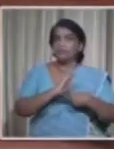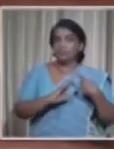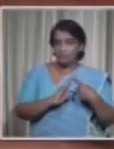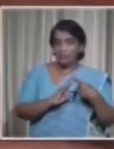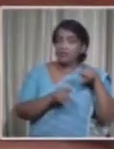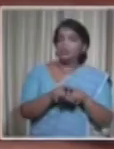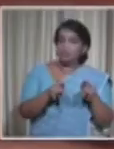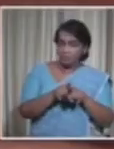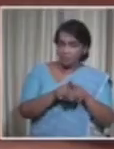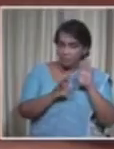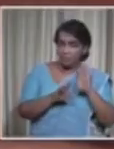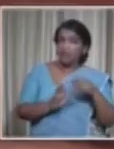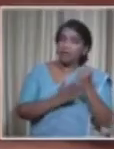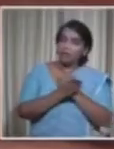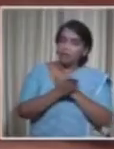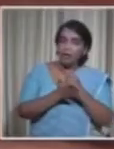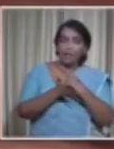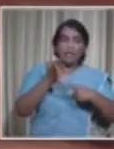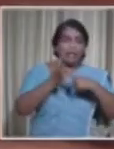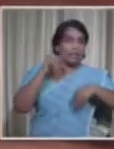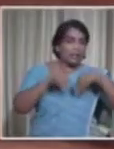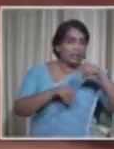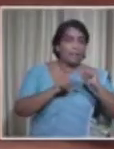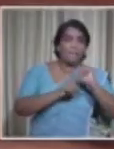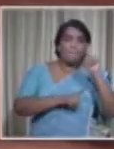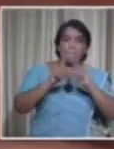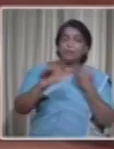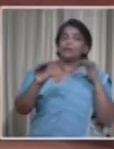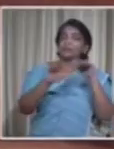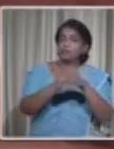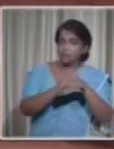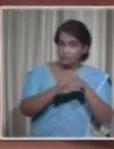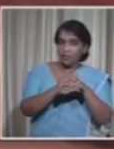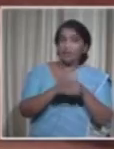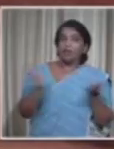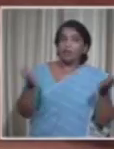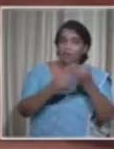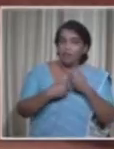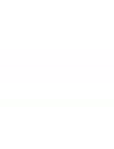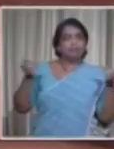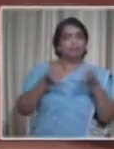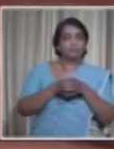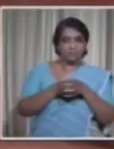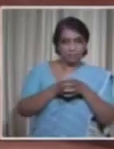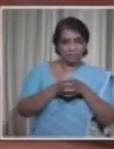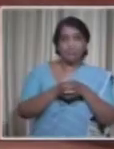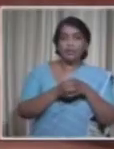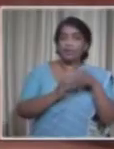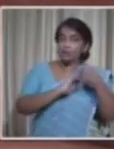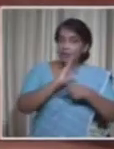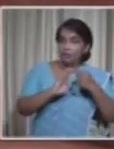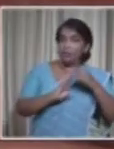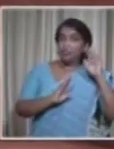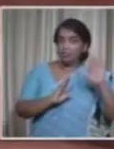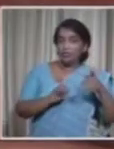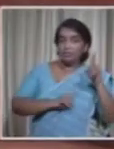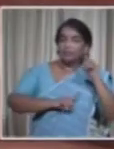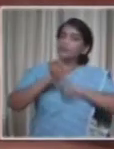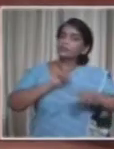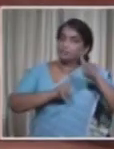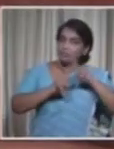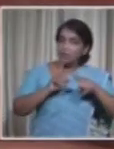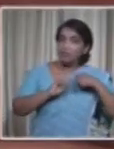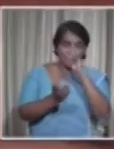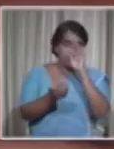ඒ තත්ත්වයේ තුල සියලු දේශපාලන පක්ෂ පාර්ලිමේන්තුව නියෝජනය කරන අපි එක තැනකට වාඩි වෙලා රට වෙනුවෙන් අපි සාකච්ඡා කරලා